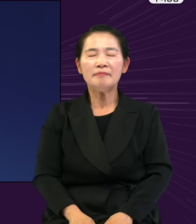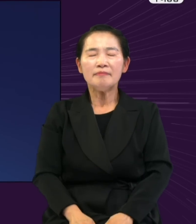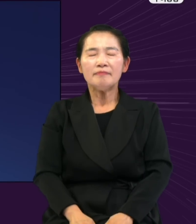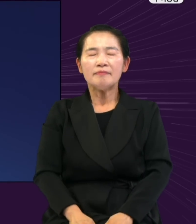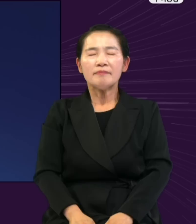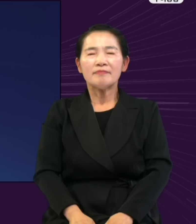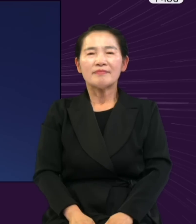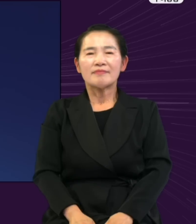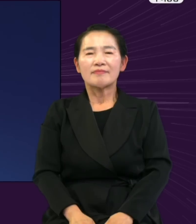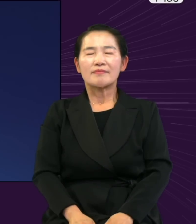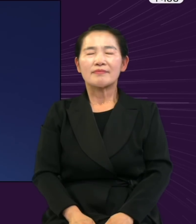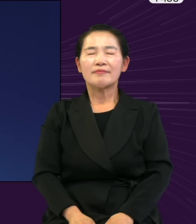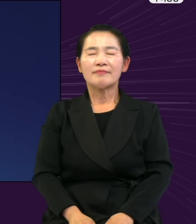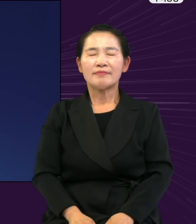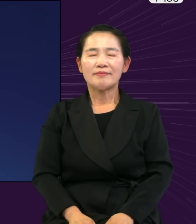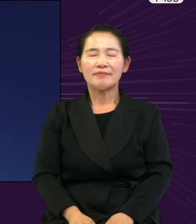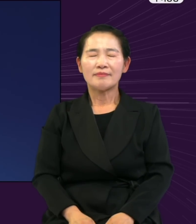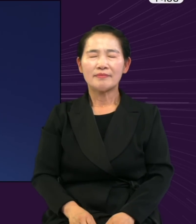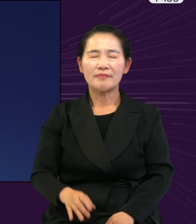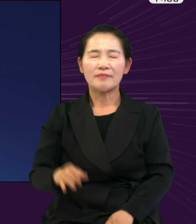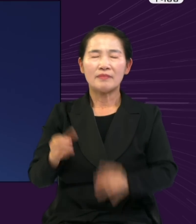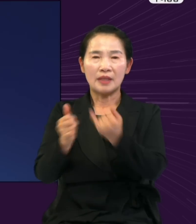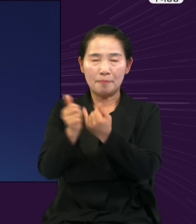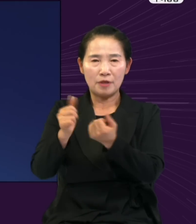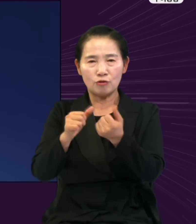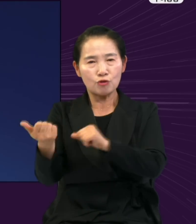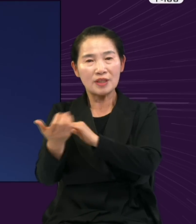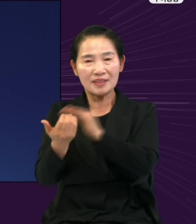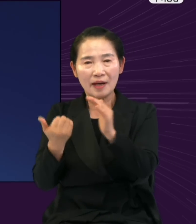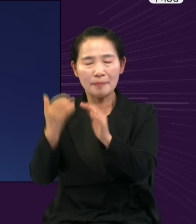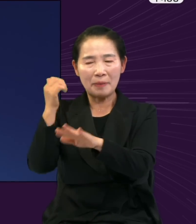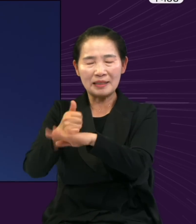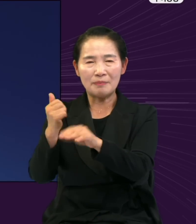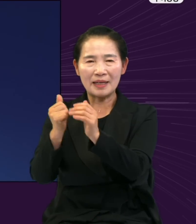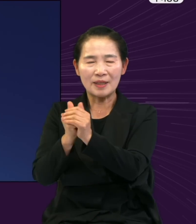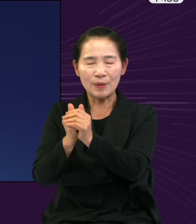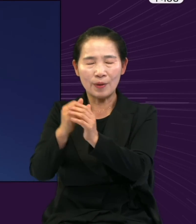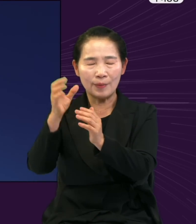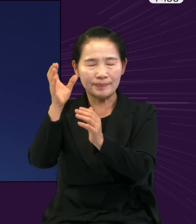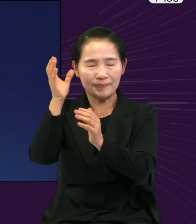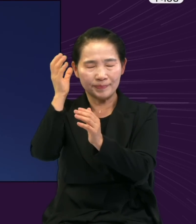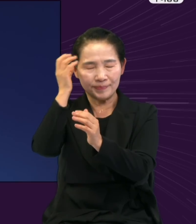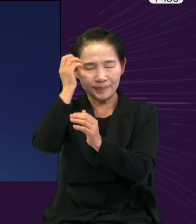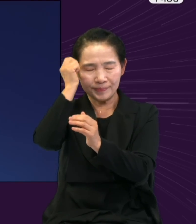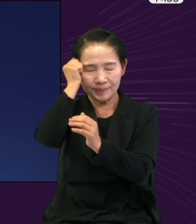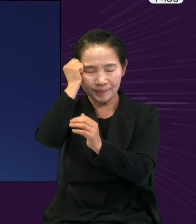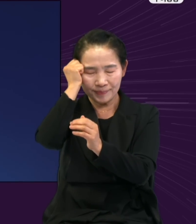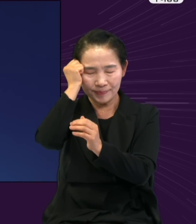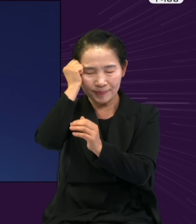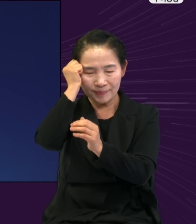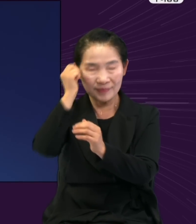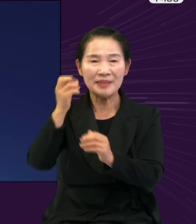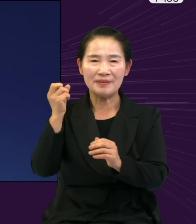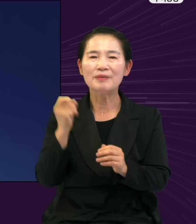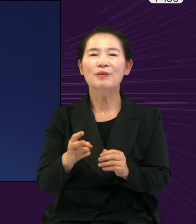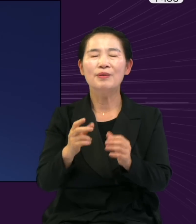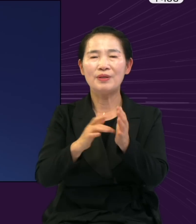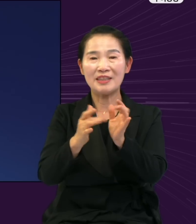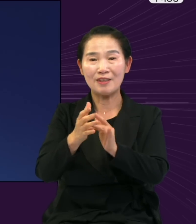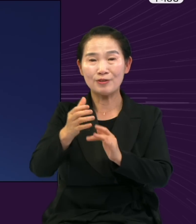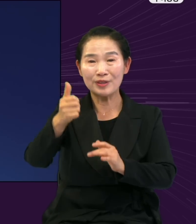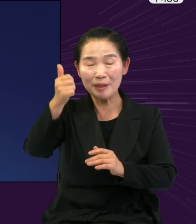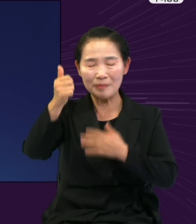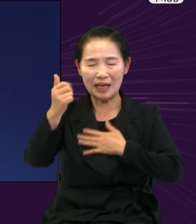기도를 생각합니다. 더욱이 예수님께서 하나님 우편에서 지금도 우리를 위해 기도하시며 여러분과 저의